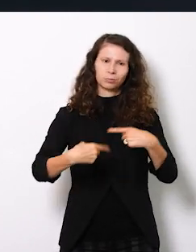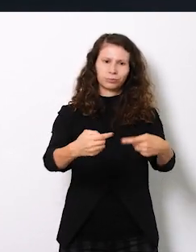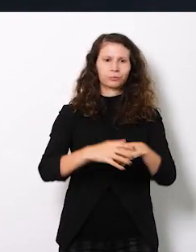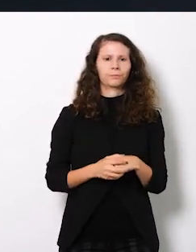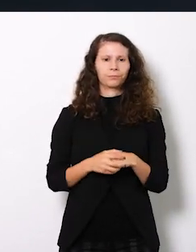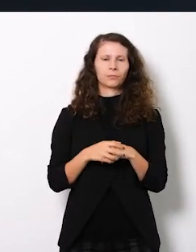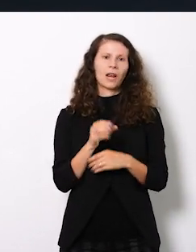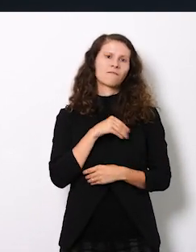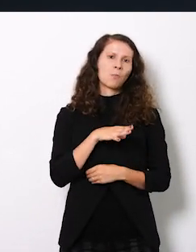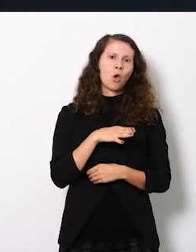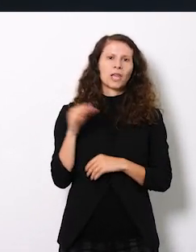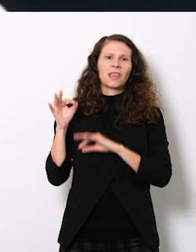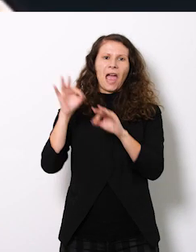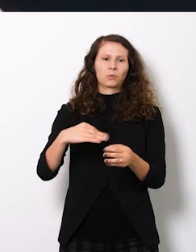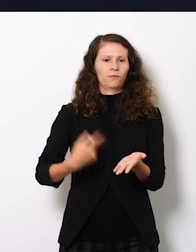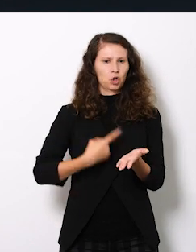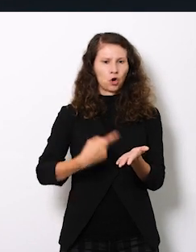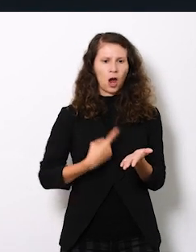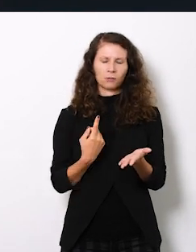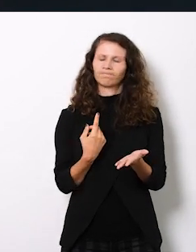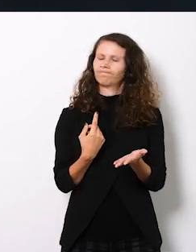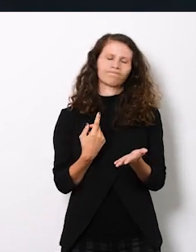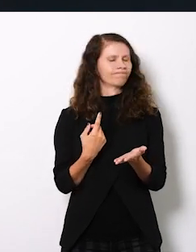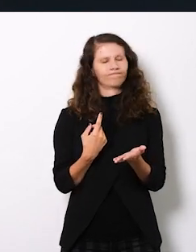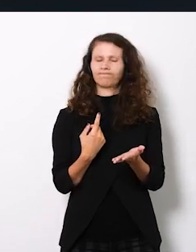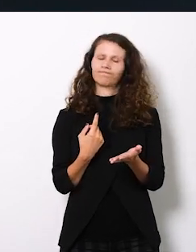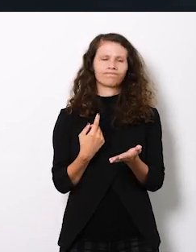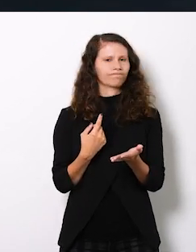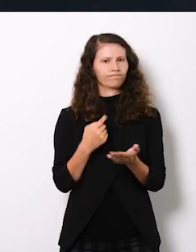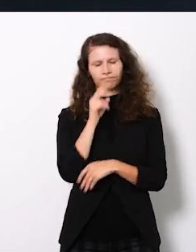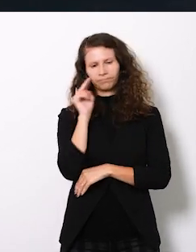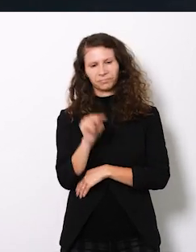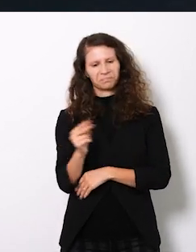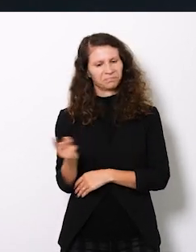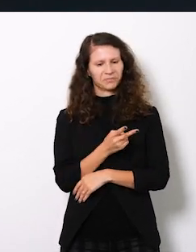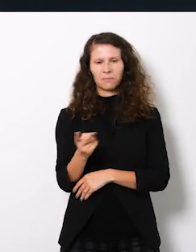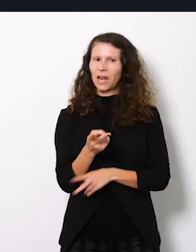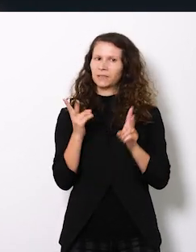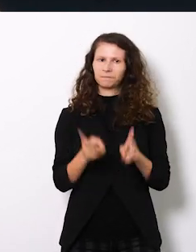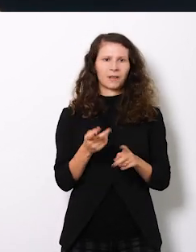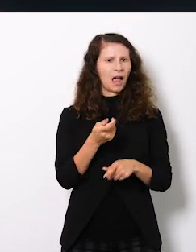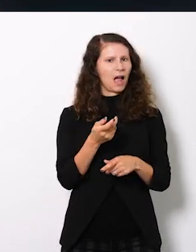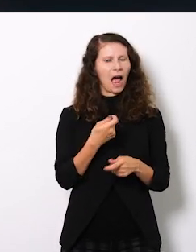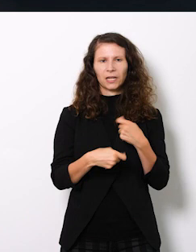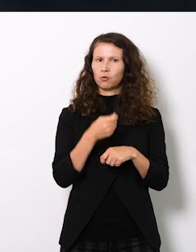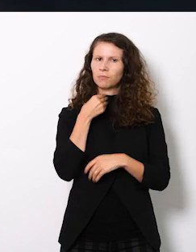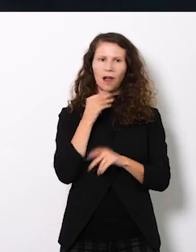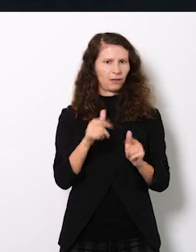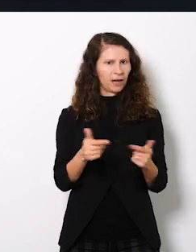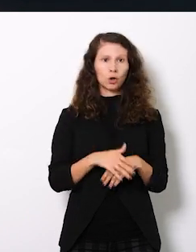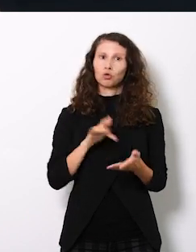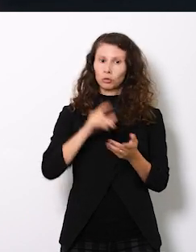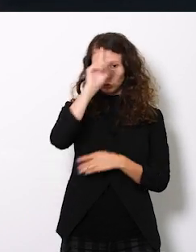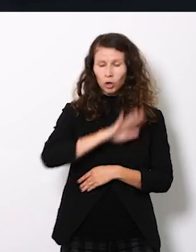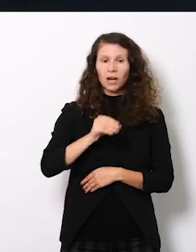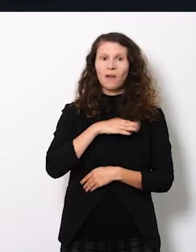und Erbschaftssteuer, da sehe ich sowohl als auch keinen Handlungsbedarf, denn Vermögen wird in Deutschland